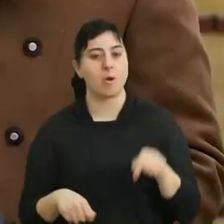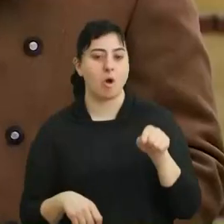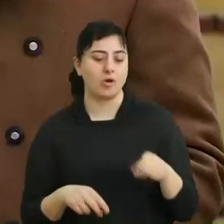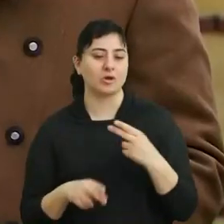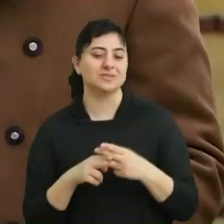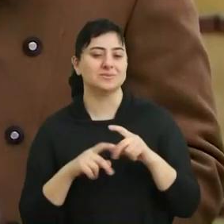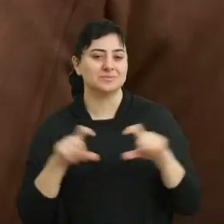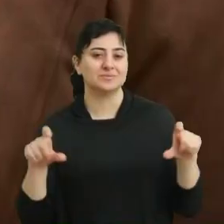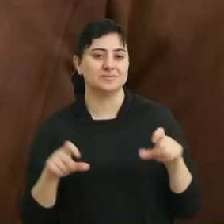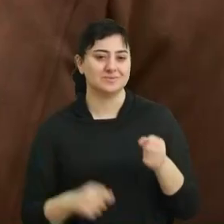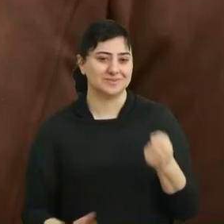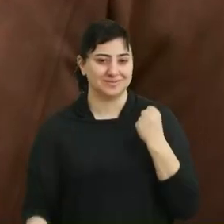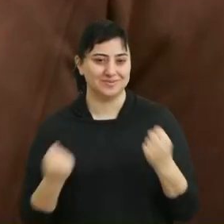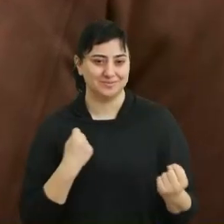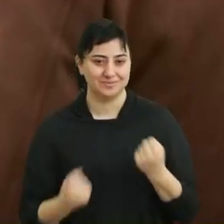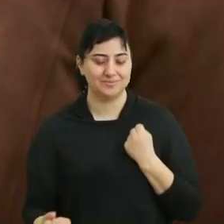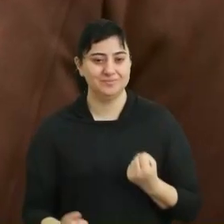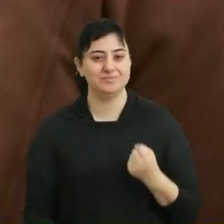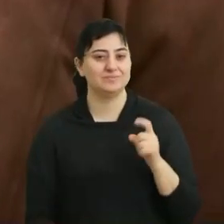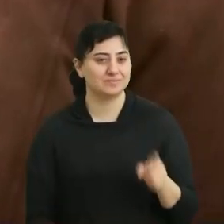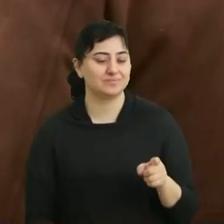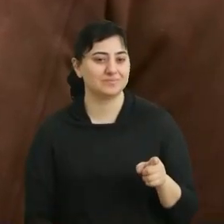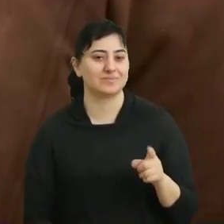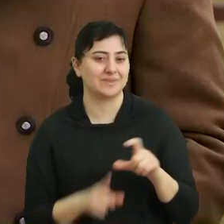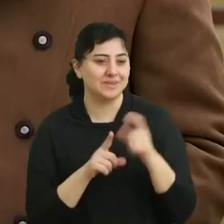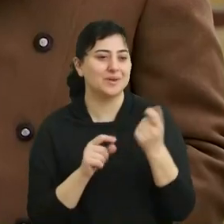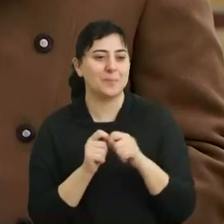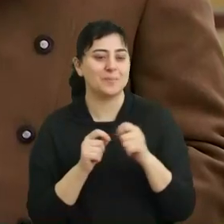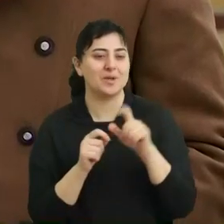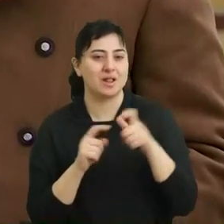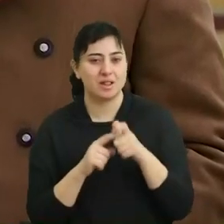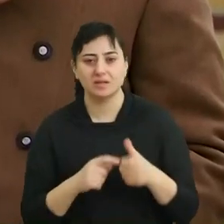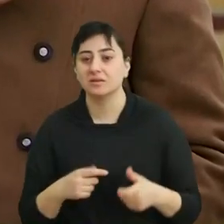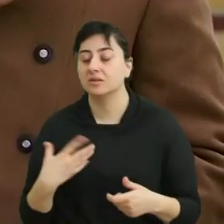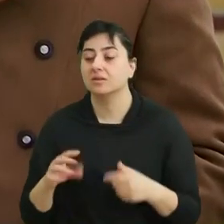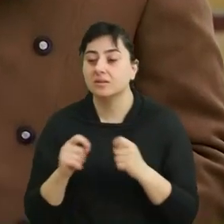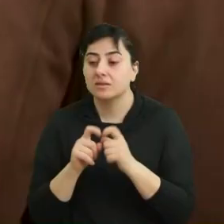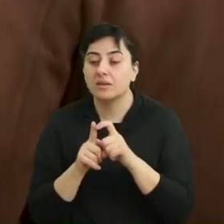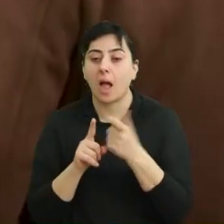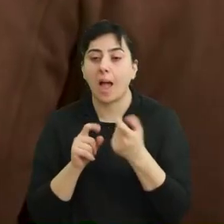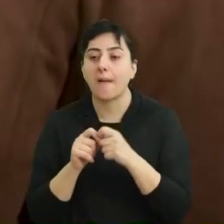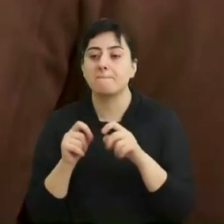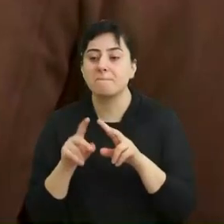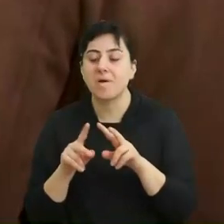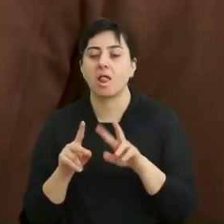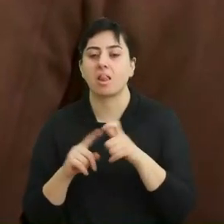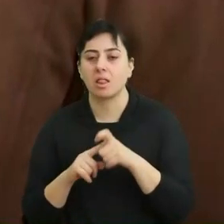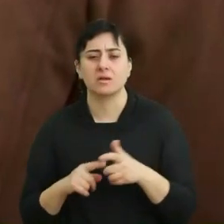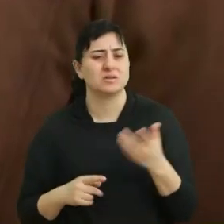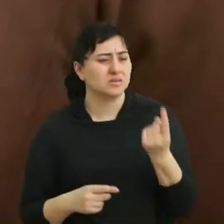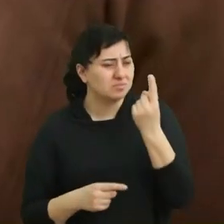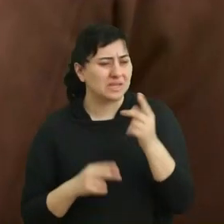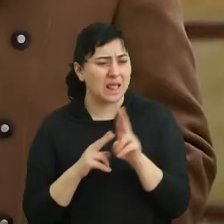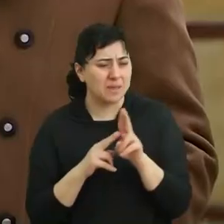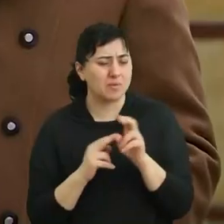ya, ondan dolayı yapılan bir şey benim. Böyle yani dımbıl. Dımbıl değil o Şükrü. Dumble, dumble. Ya bir harf için